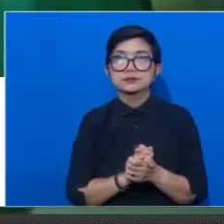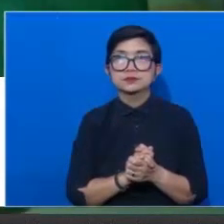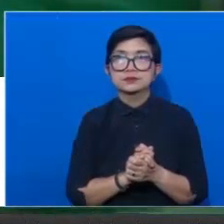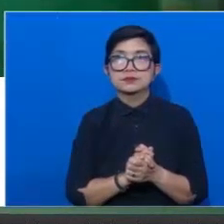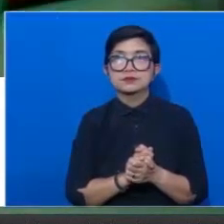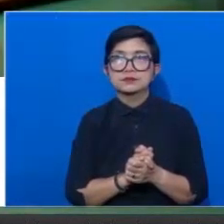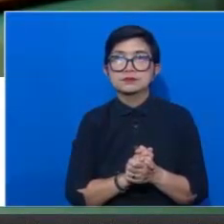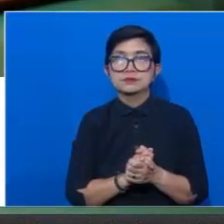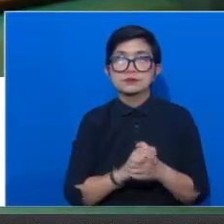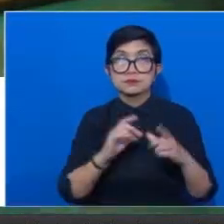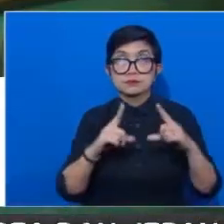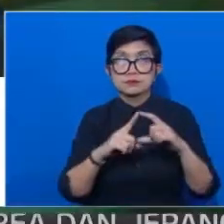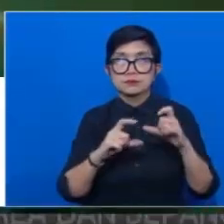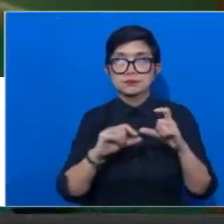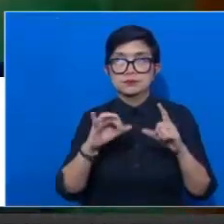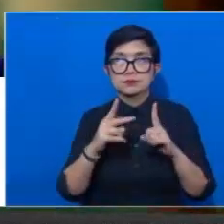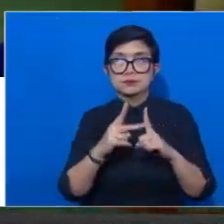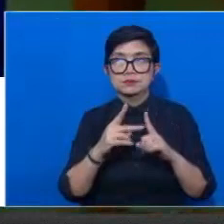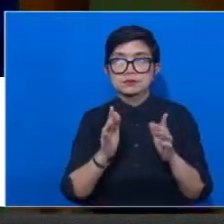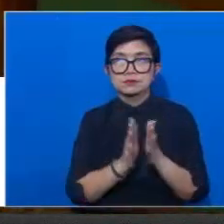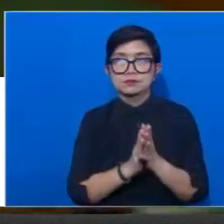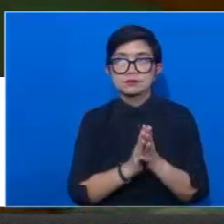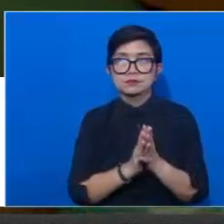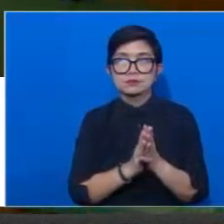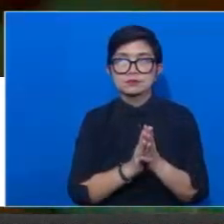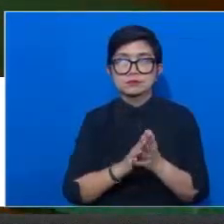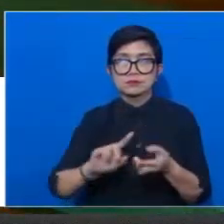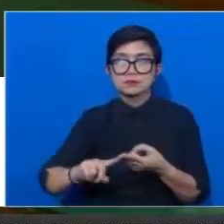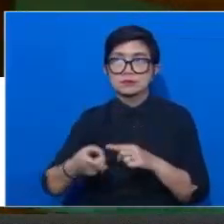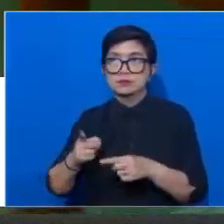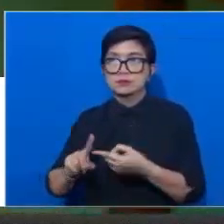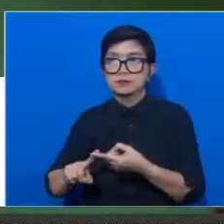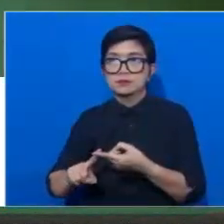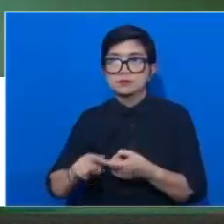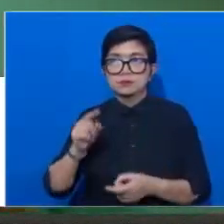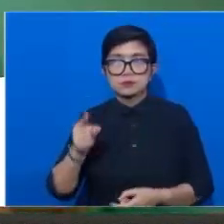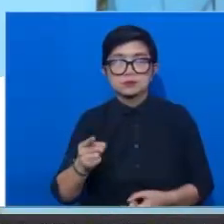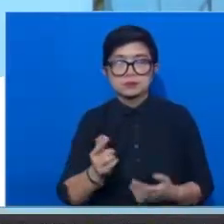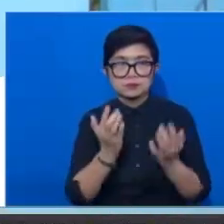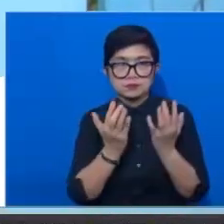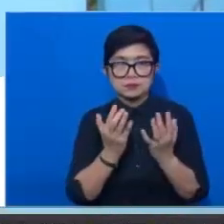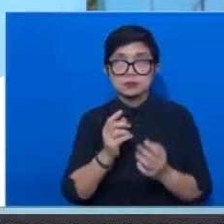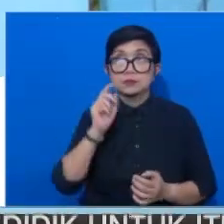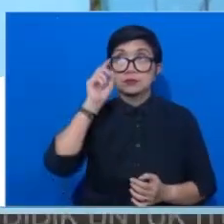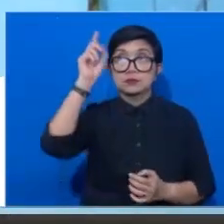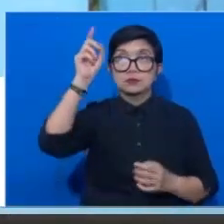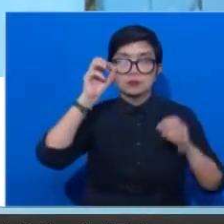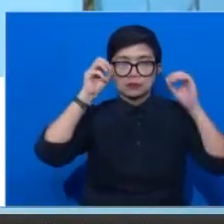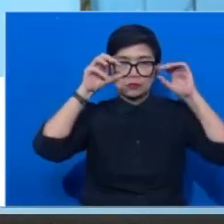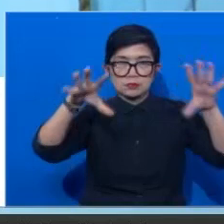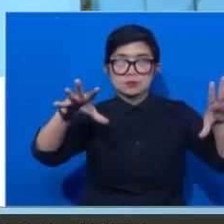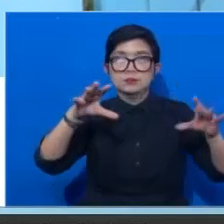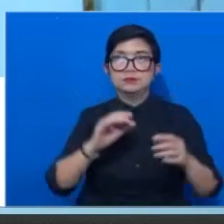Bagi Asih dan kawan-kawan, bekerja di asrama haji ini layaknya doa yang dikabulkan Tuhan. Karena selain mereka melakukan tugas utama